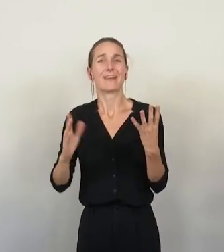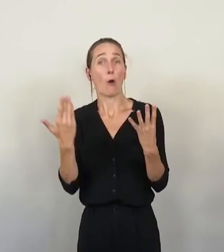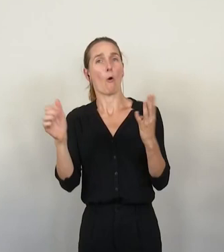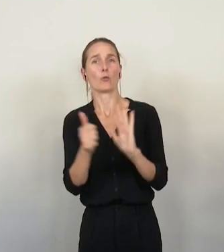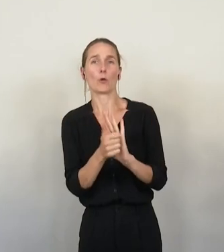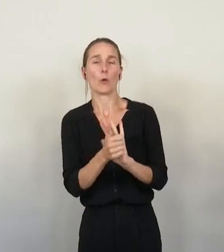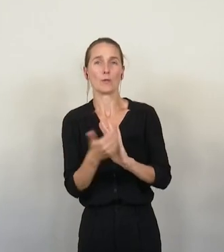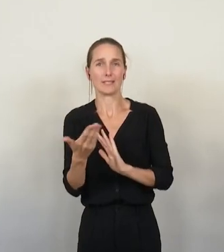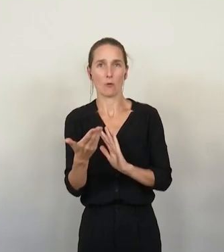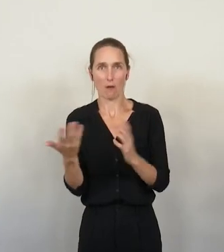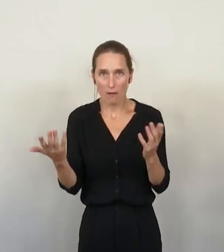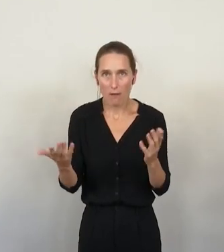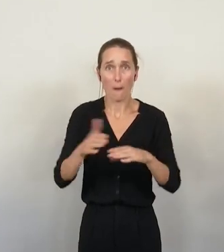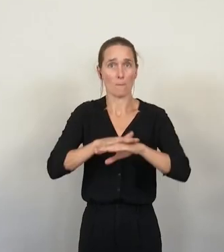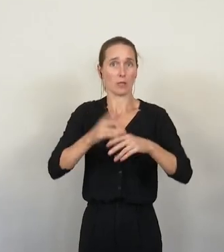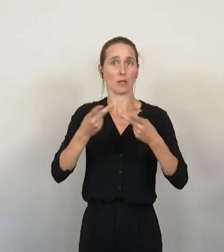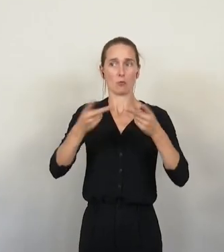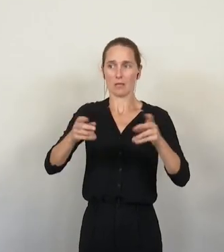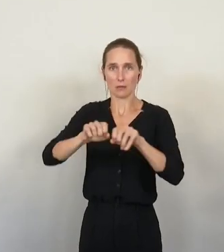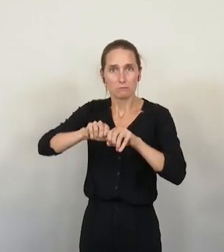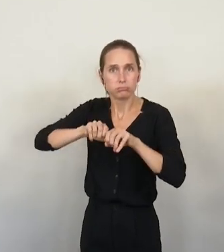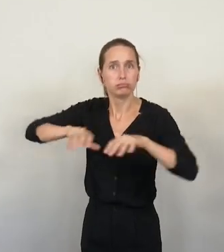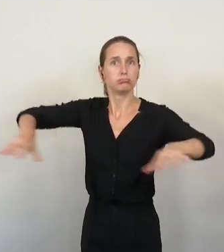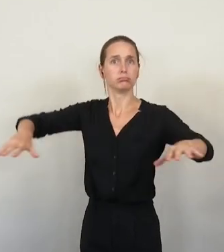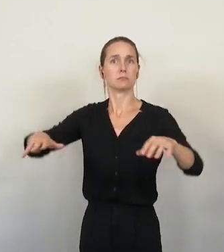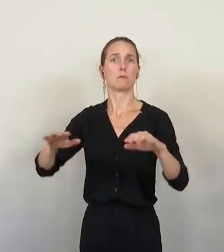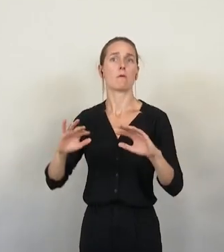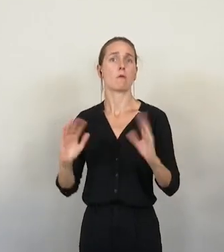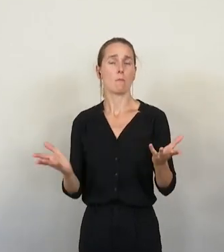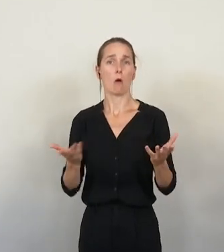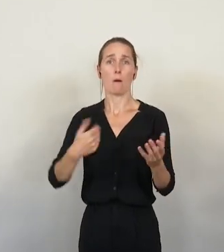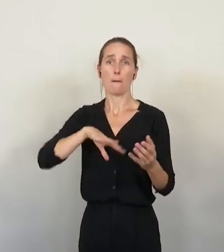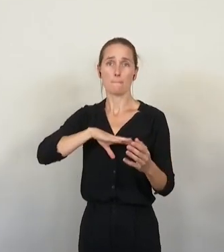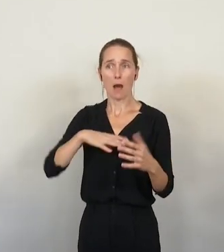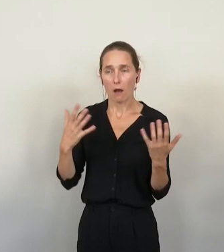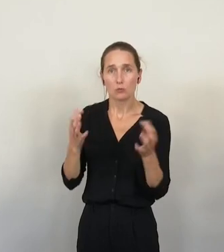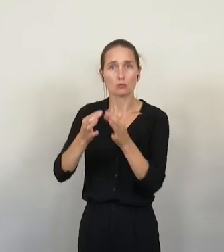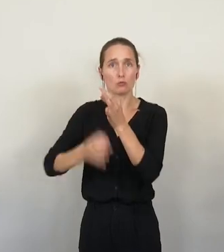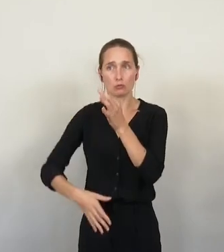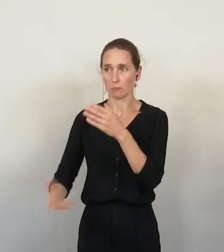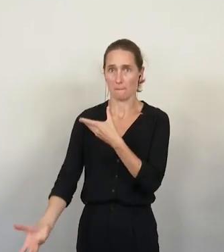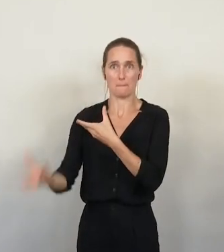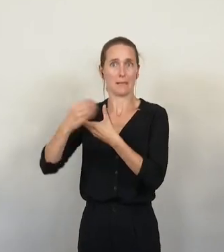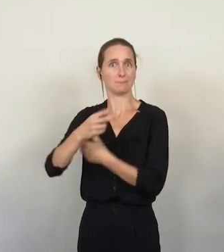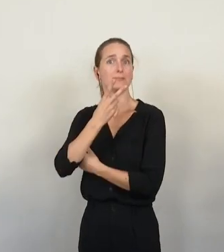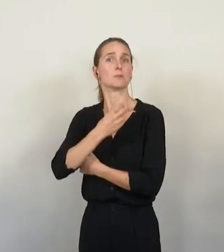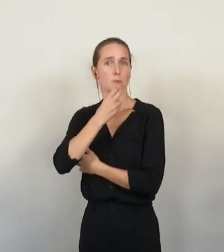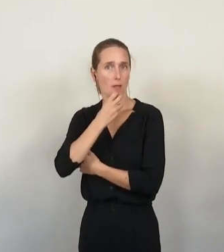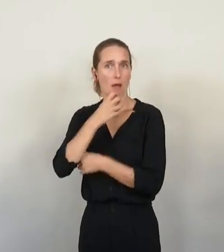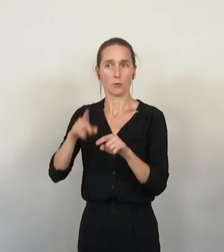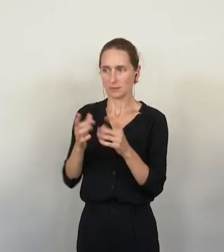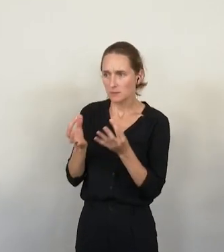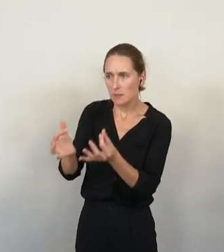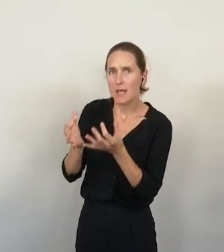de CMDH c'est le déploiement des politiques publiques notamment par la mise en œuvre de dispositifs de participation citoyenne la sensibilisation aux enjeux des